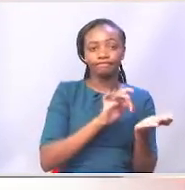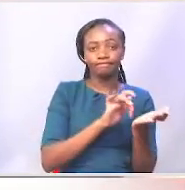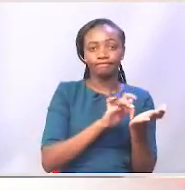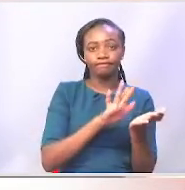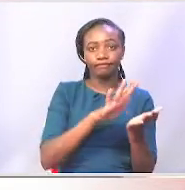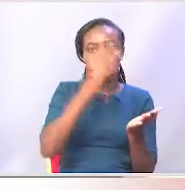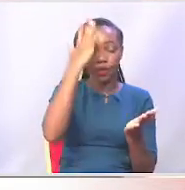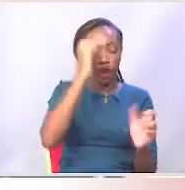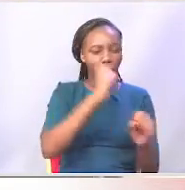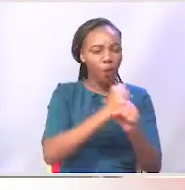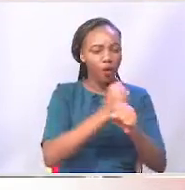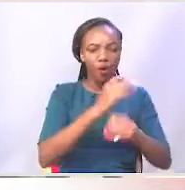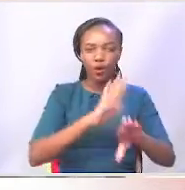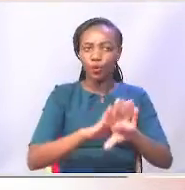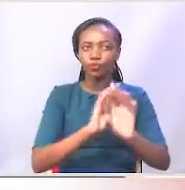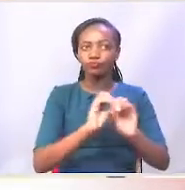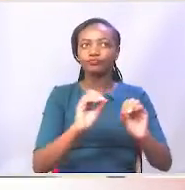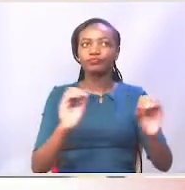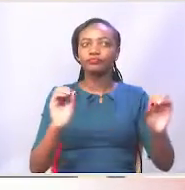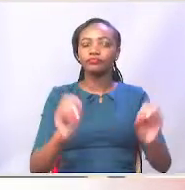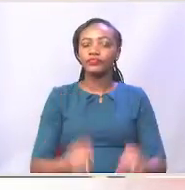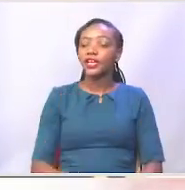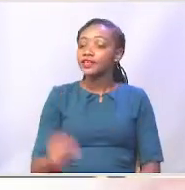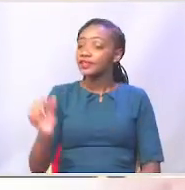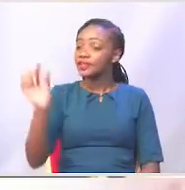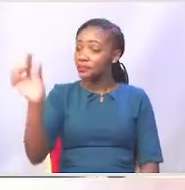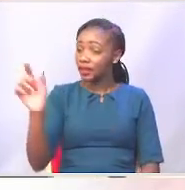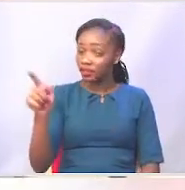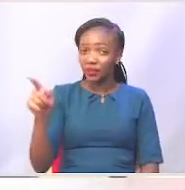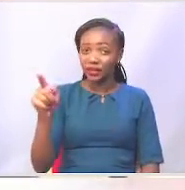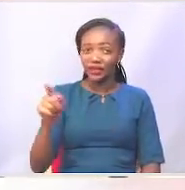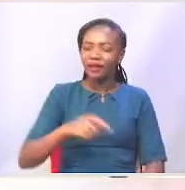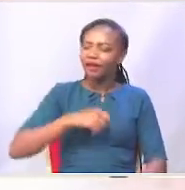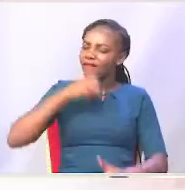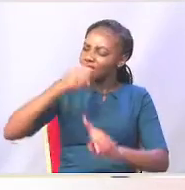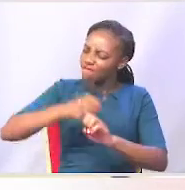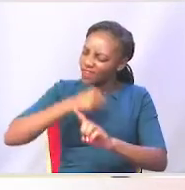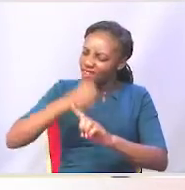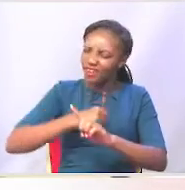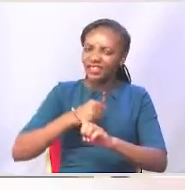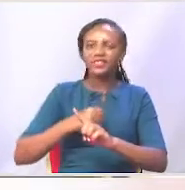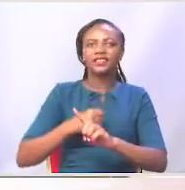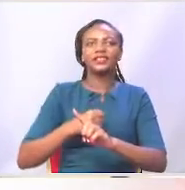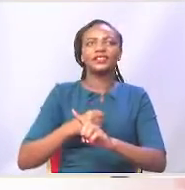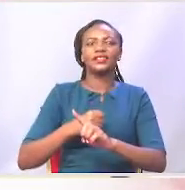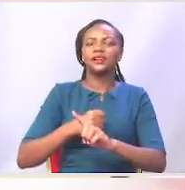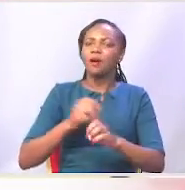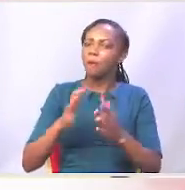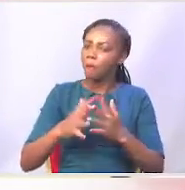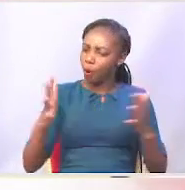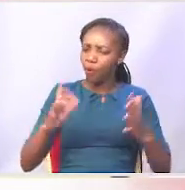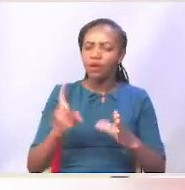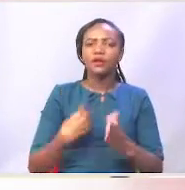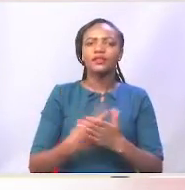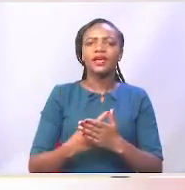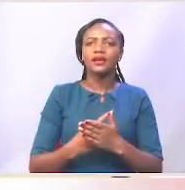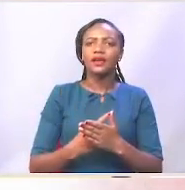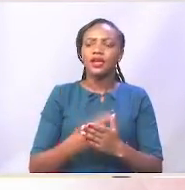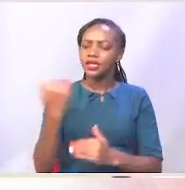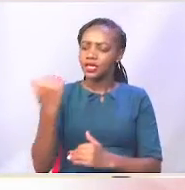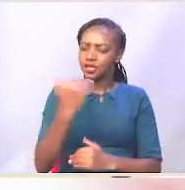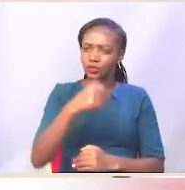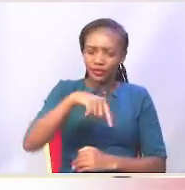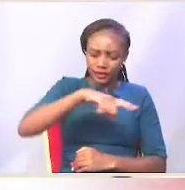katika kaunti ya Bungoma. Huyu jamaa amepigana na Lusaka and he mobilized us.